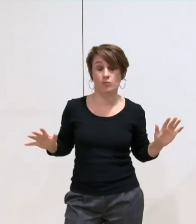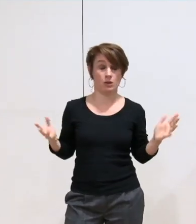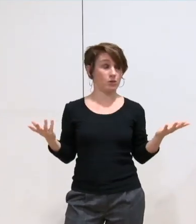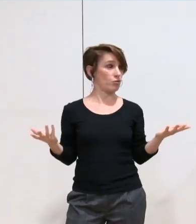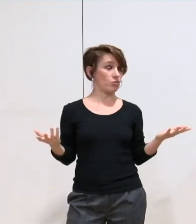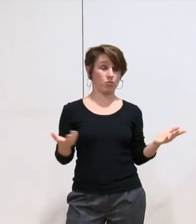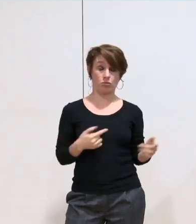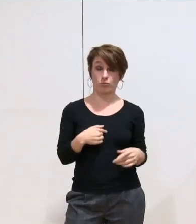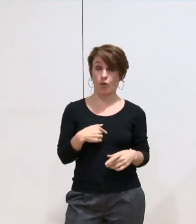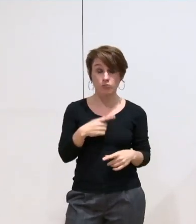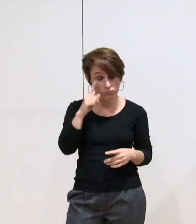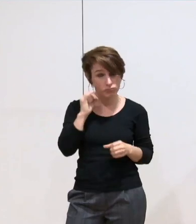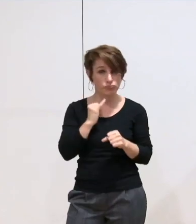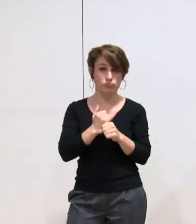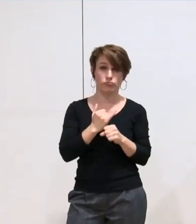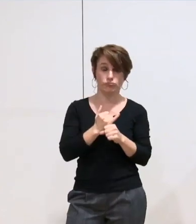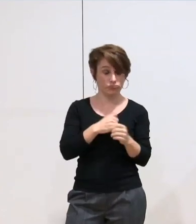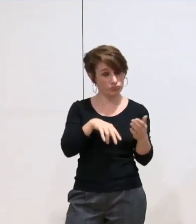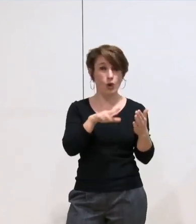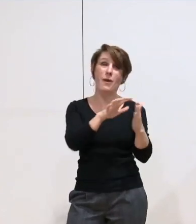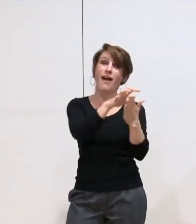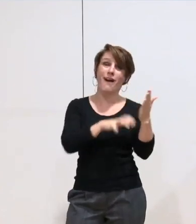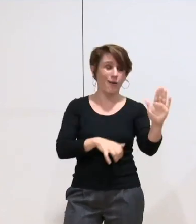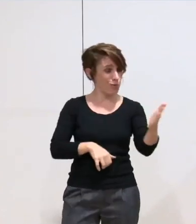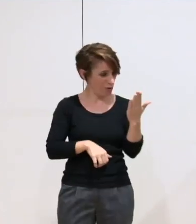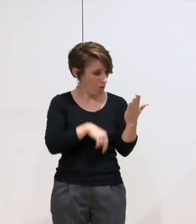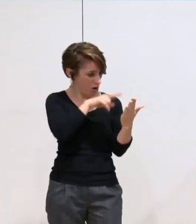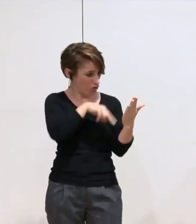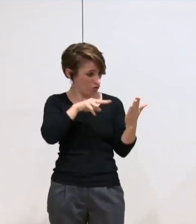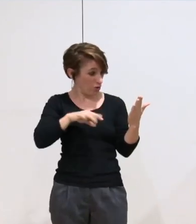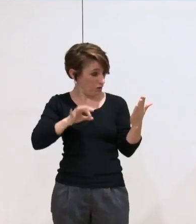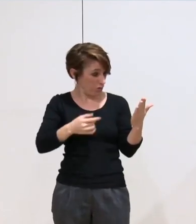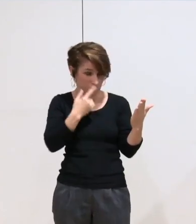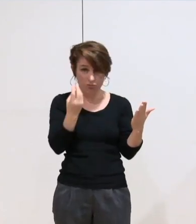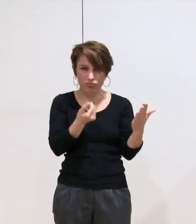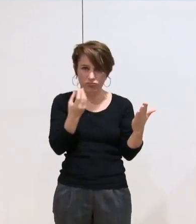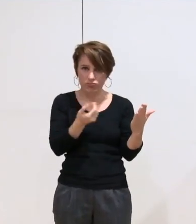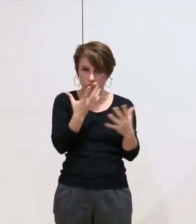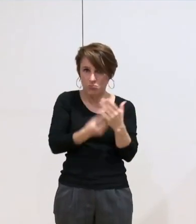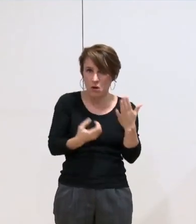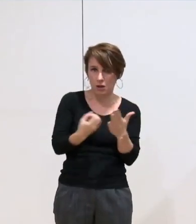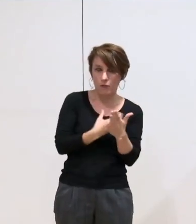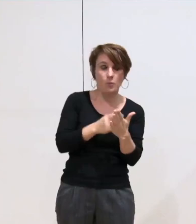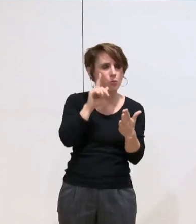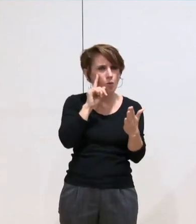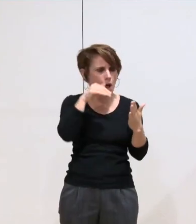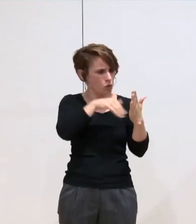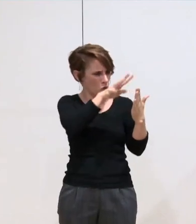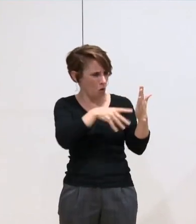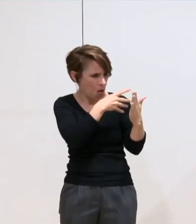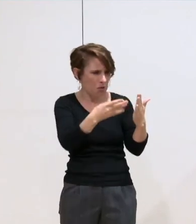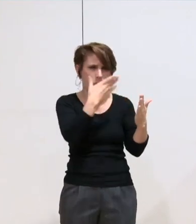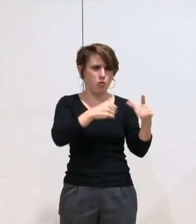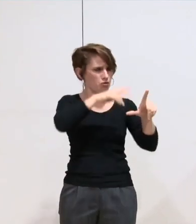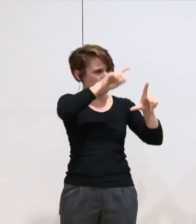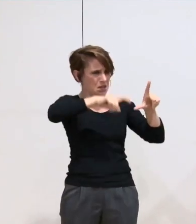je reste un peu sur ma faim dans la présentation de ce rapport, parce que je vois des beaux organigrammes, je vois des tas de gens qui sont